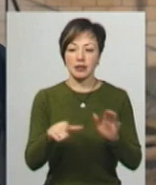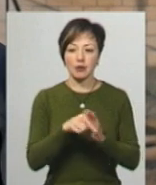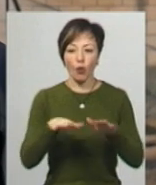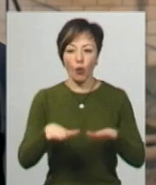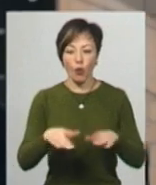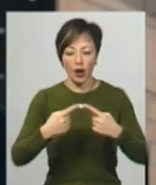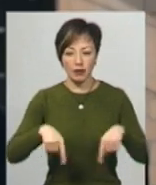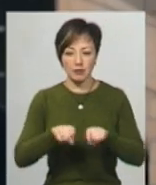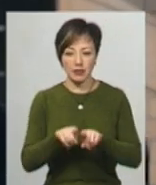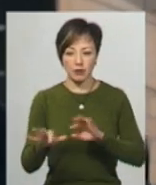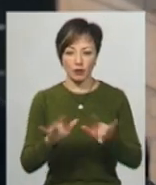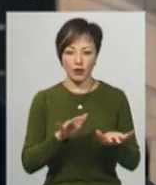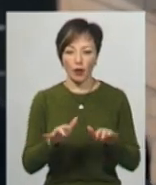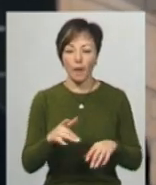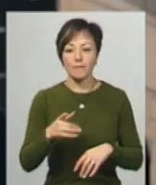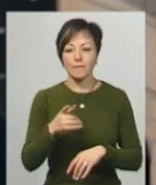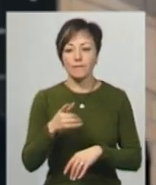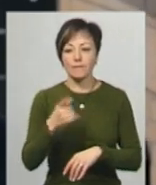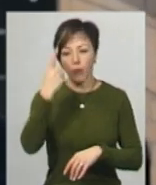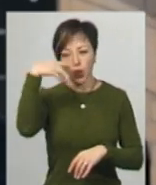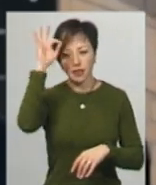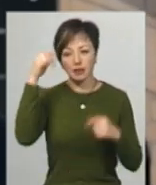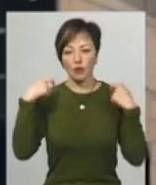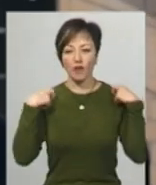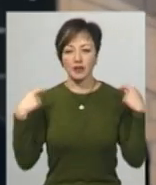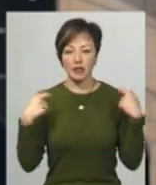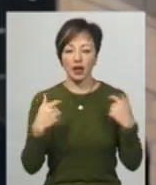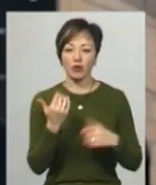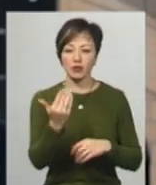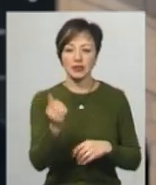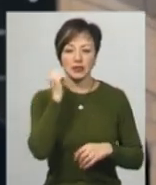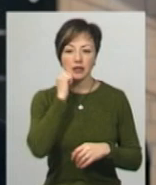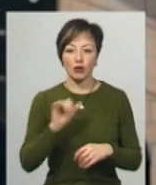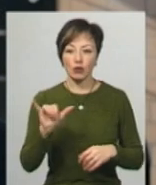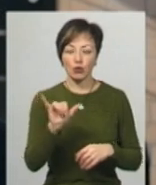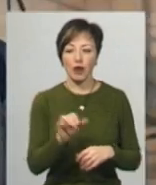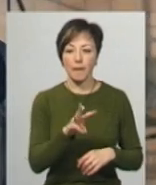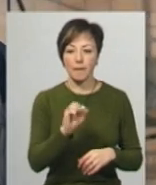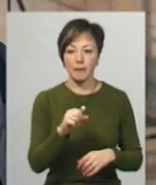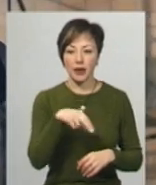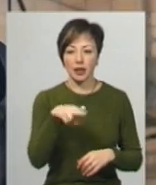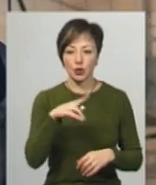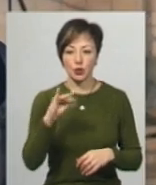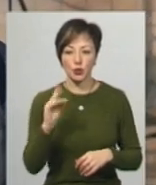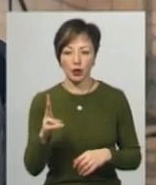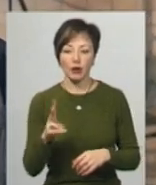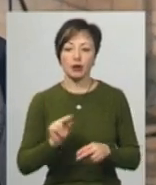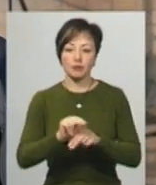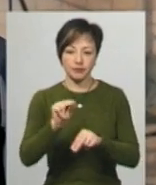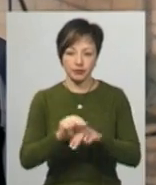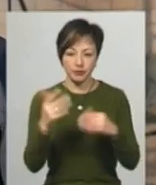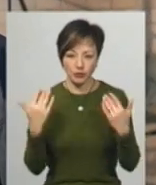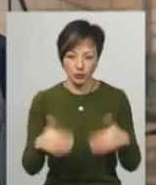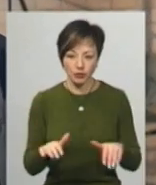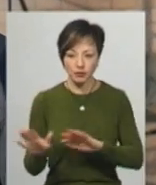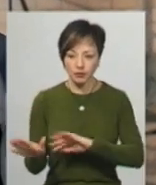місцевого самоврядування. Поліцейський офіцер громади, який пропонується на Стару Ушицю, а це Мандзюк Владислав, він пройшов відповідне навчання і